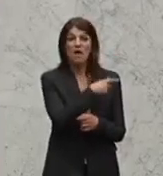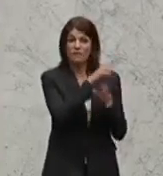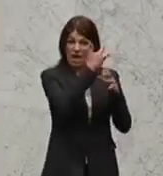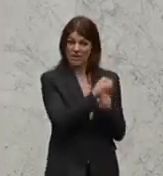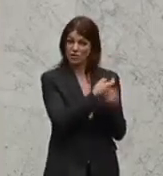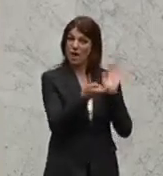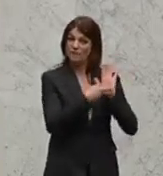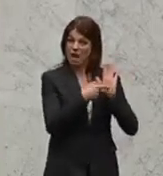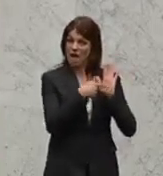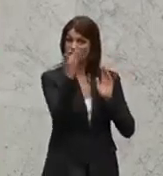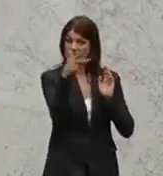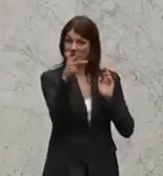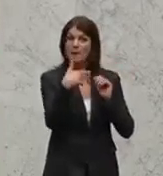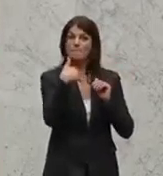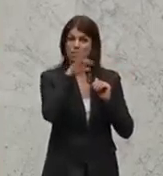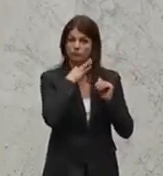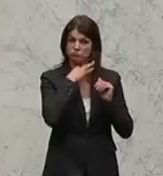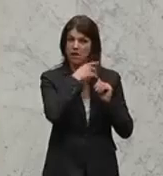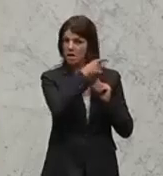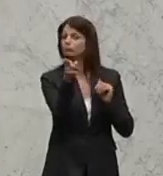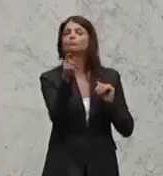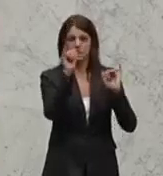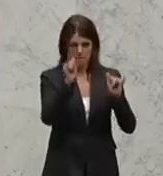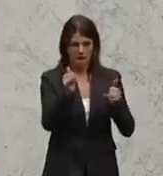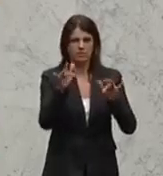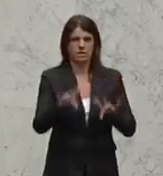erforderliche Zweidrittelmehrheit fest.